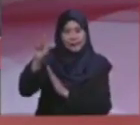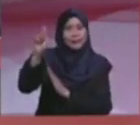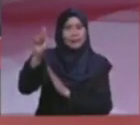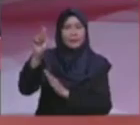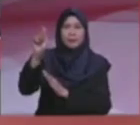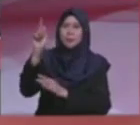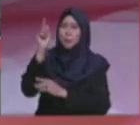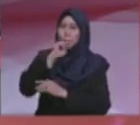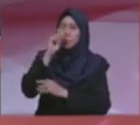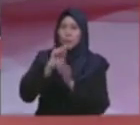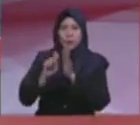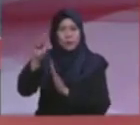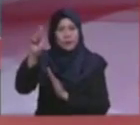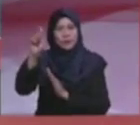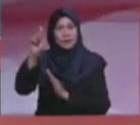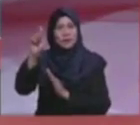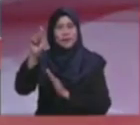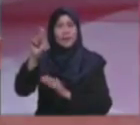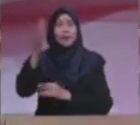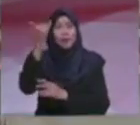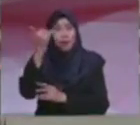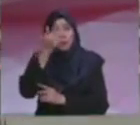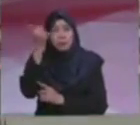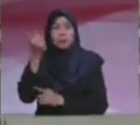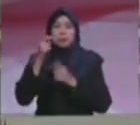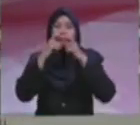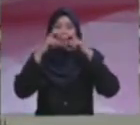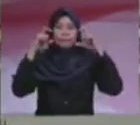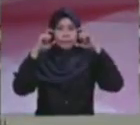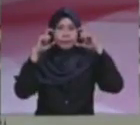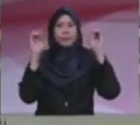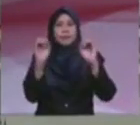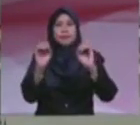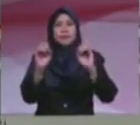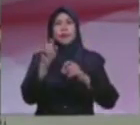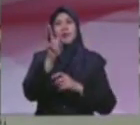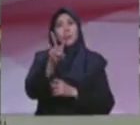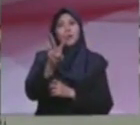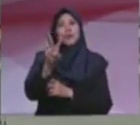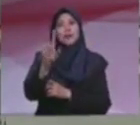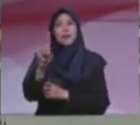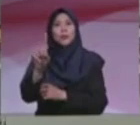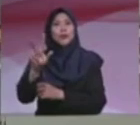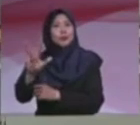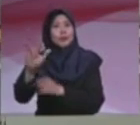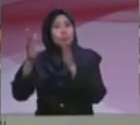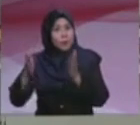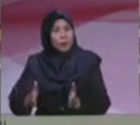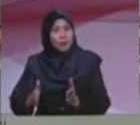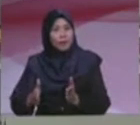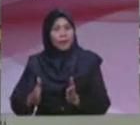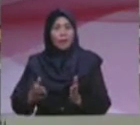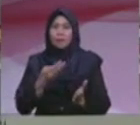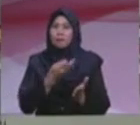tertinggi, iaitu tidak memakai pelitup muka, seramai 213 orang yang